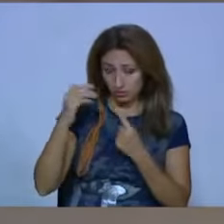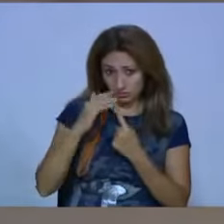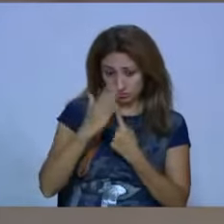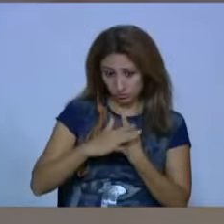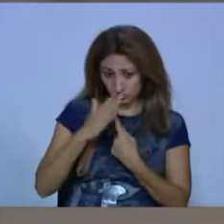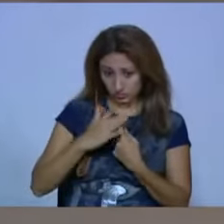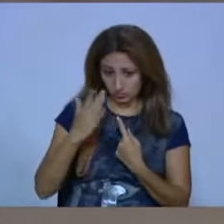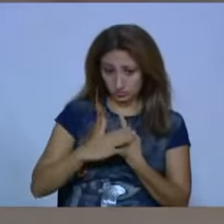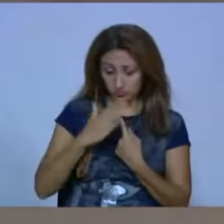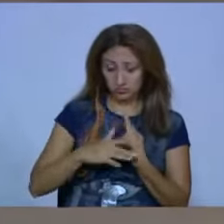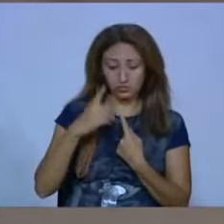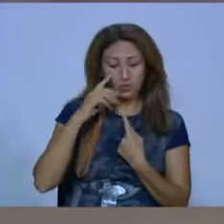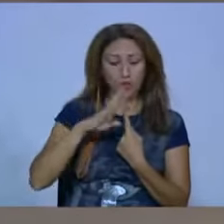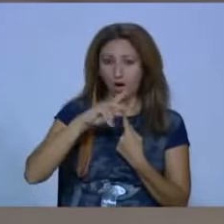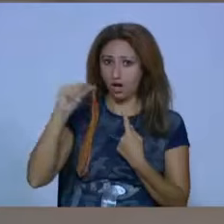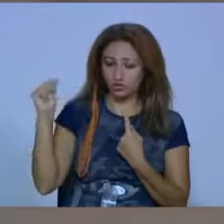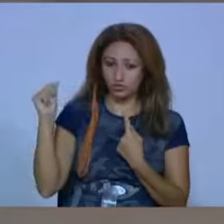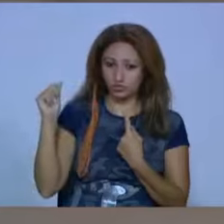حنيته وطبطبته عليا يعني.